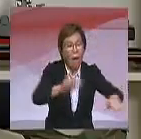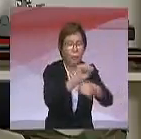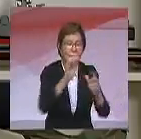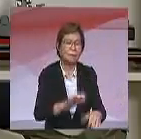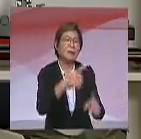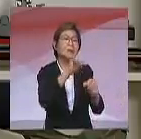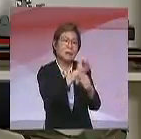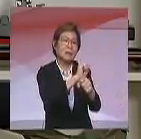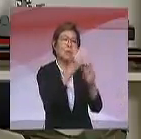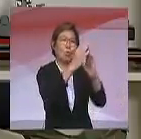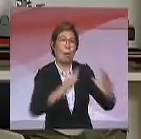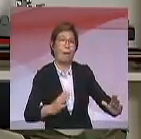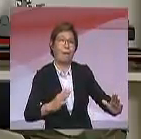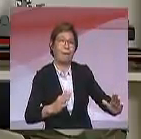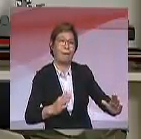Miti,